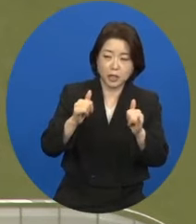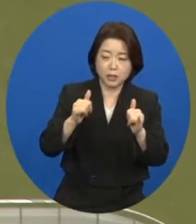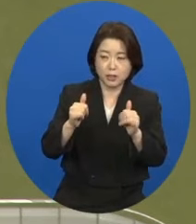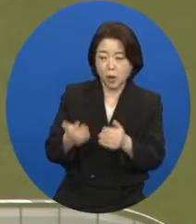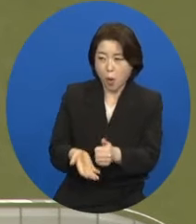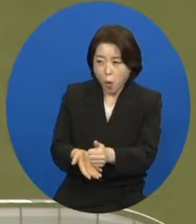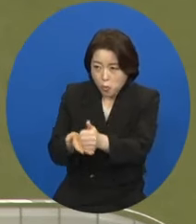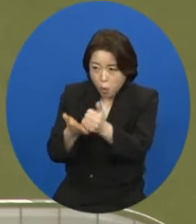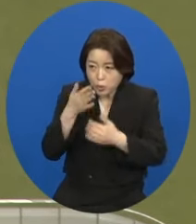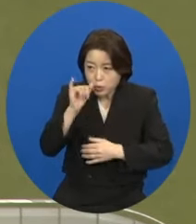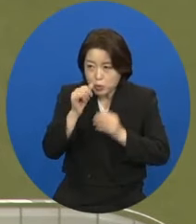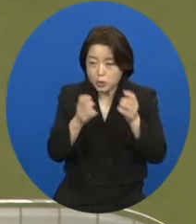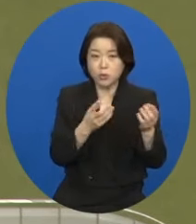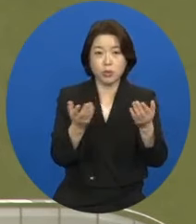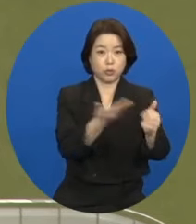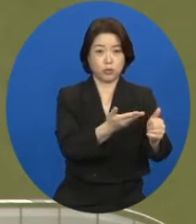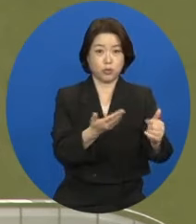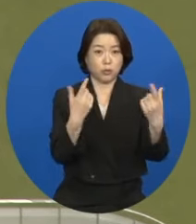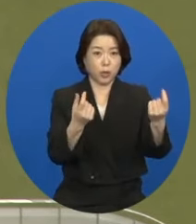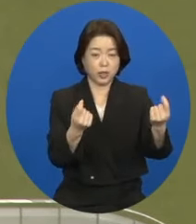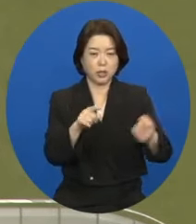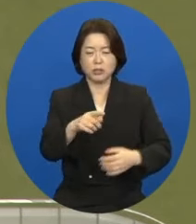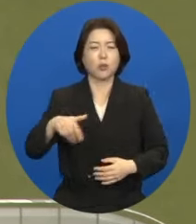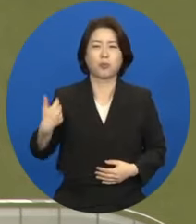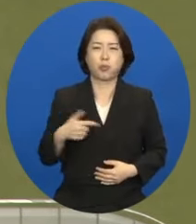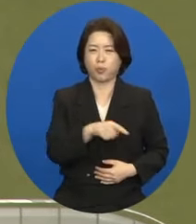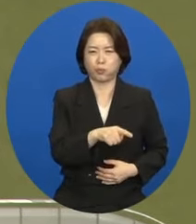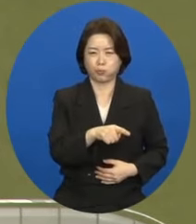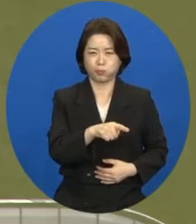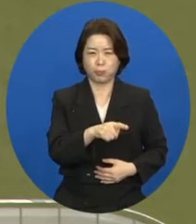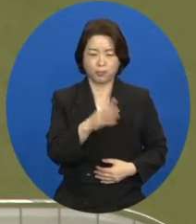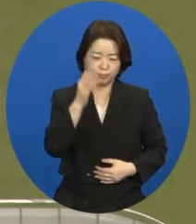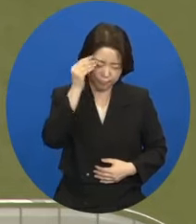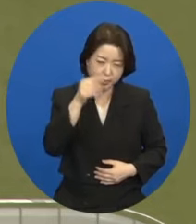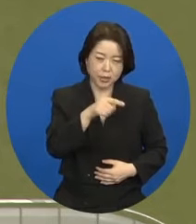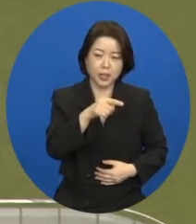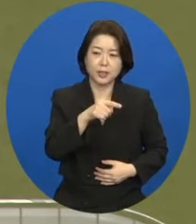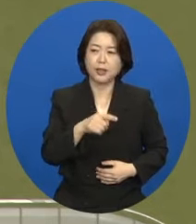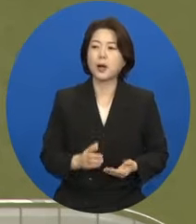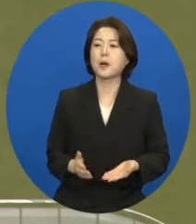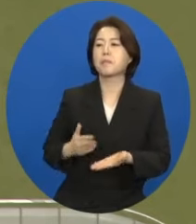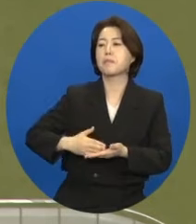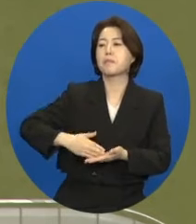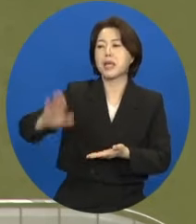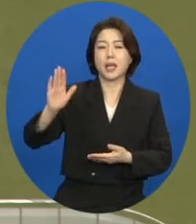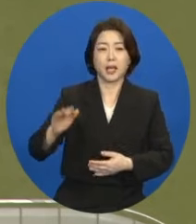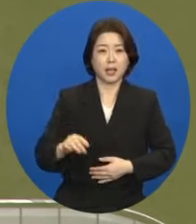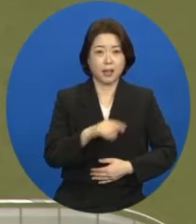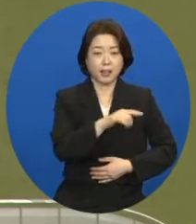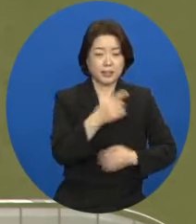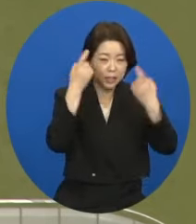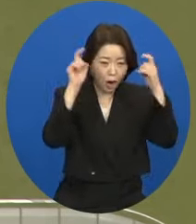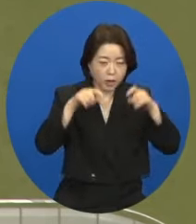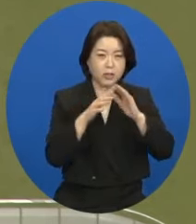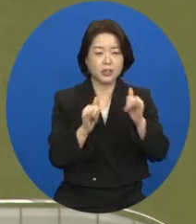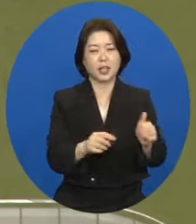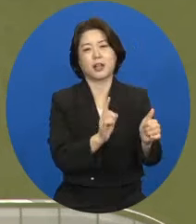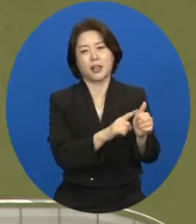기회가 주어진 것인데 그것도 알지 못하고 오히려 문전박대하는 이 어리석은 자가